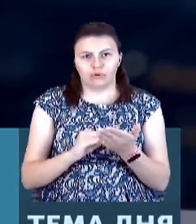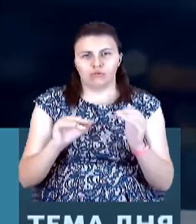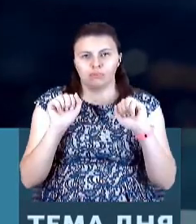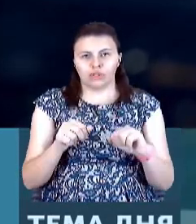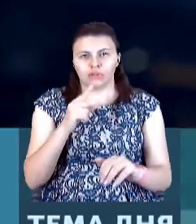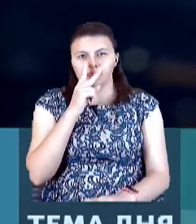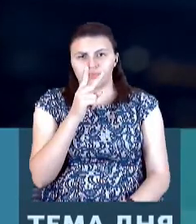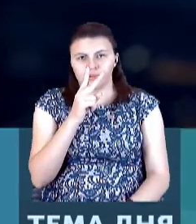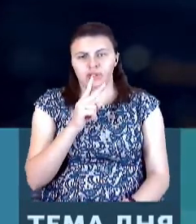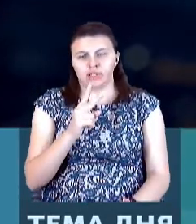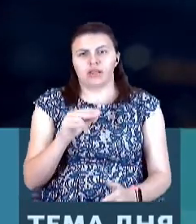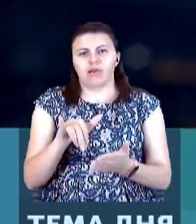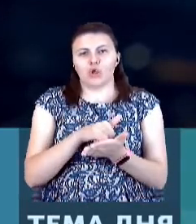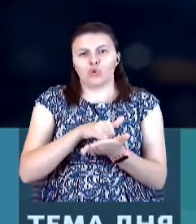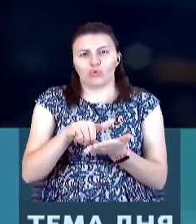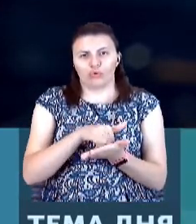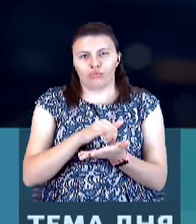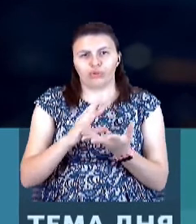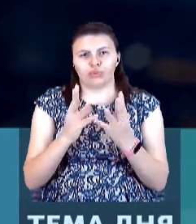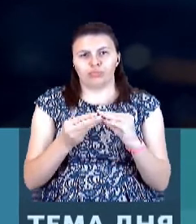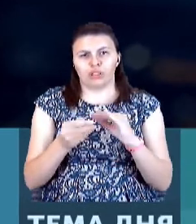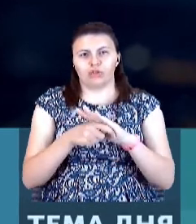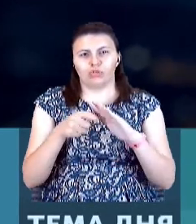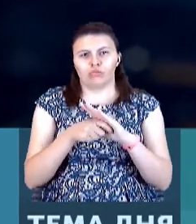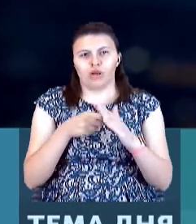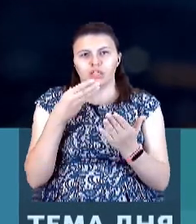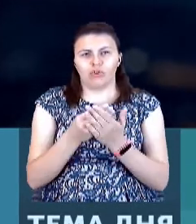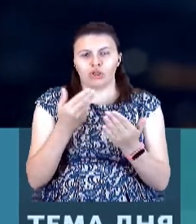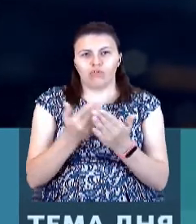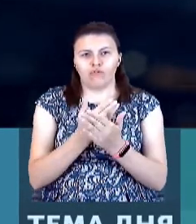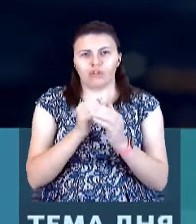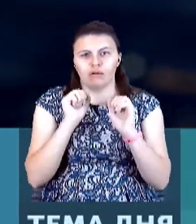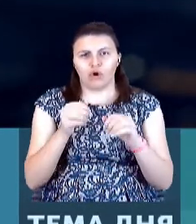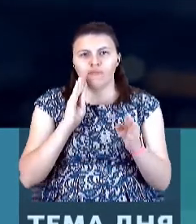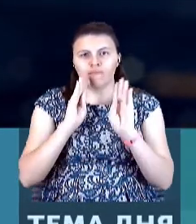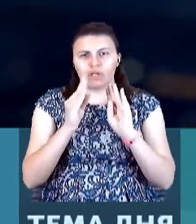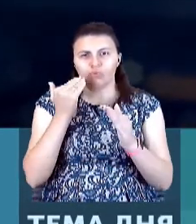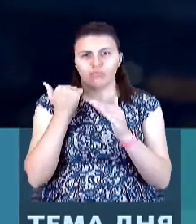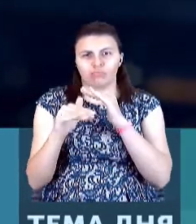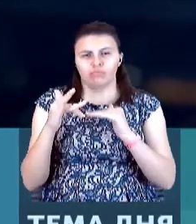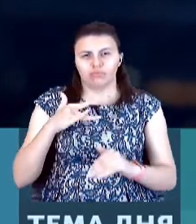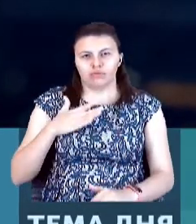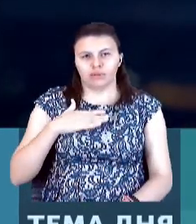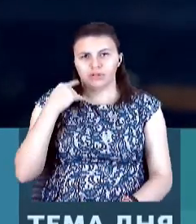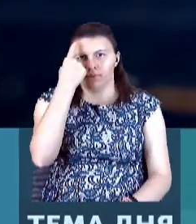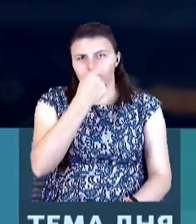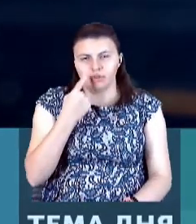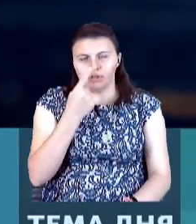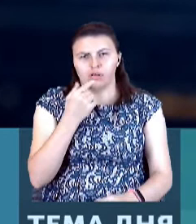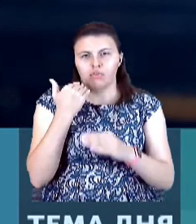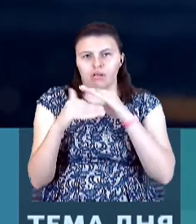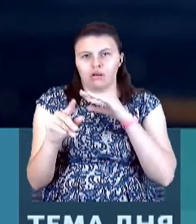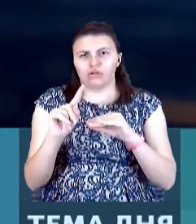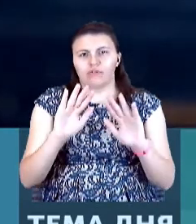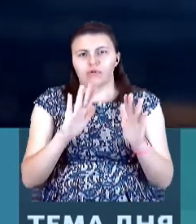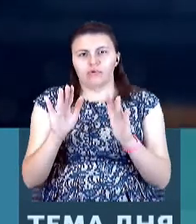«Суспільне Донбас». Свої новини можете повідомляти на Facebook-сторінку «Суспільне Донбас». Пишіть в приватні повідомлення про те, що відбувається